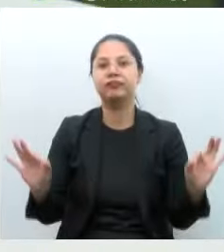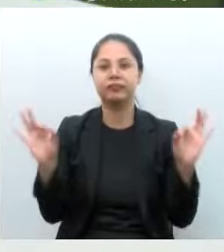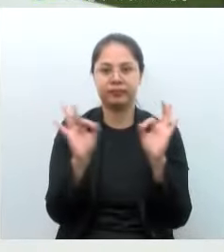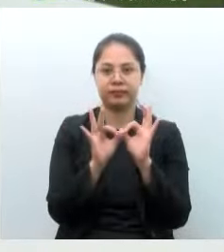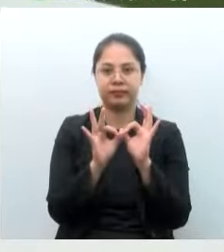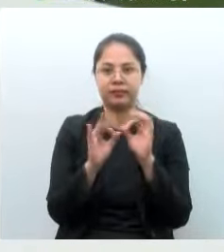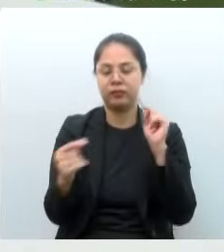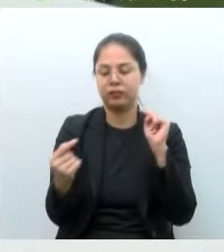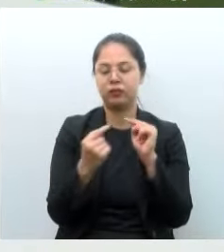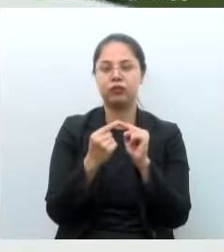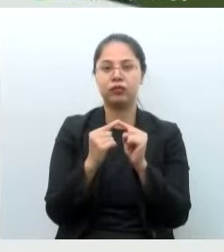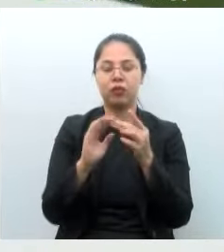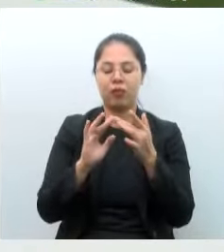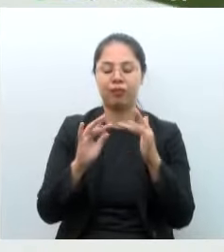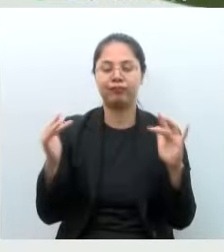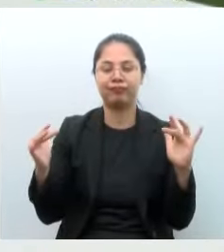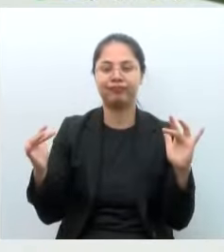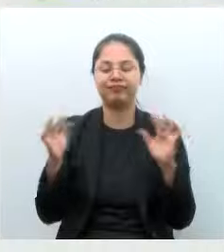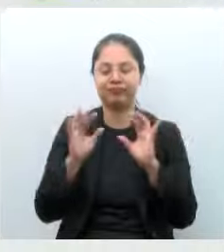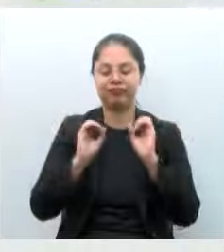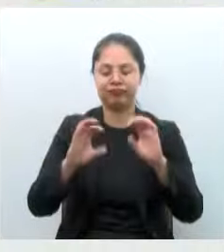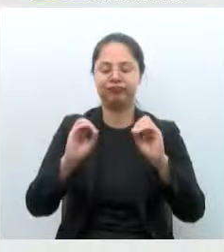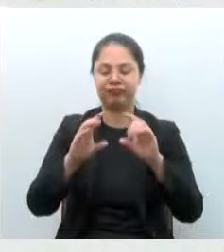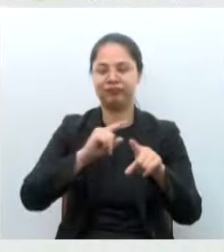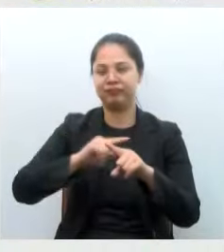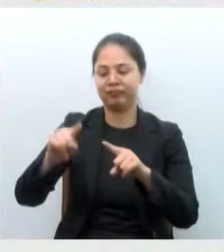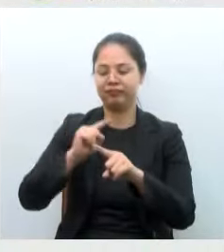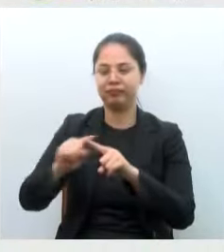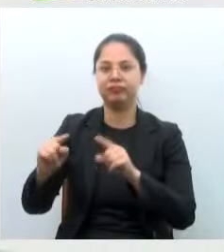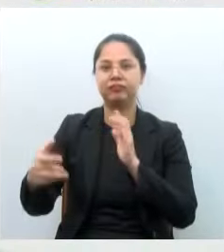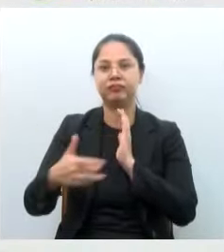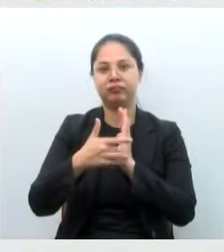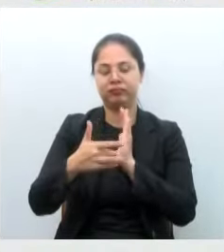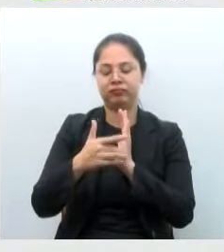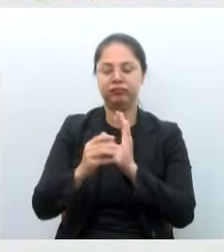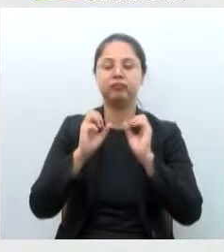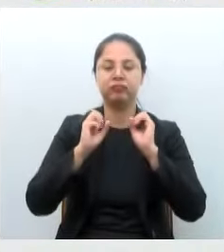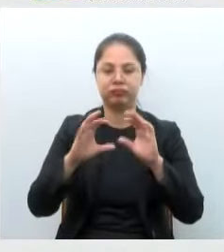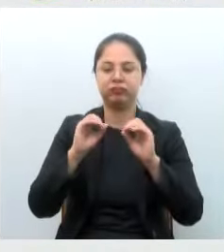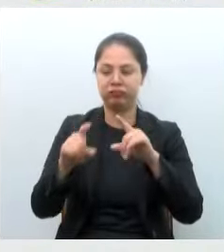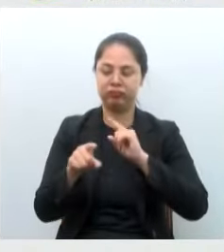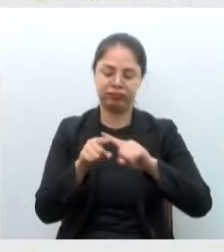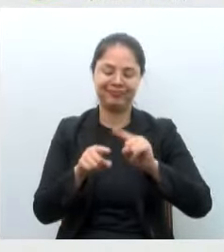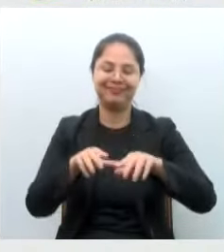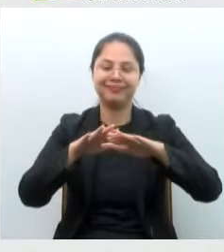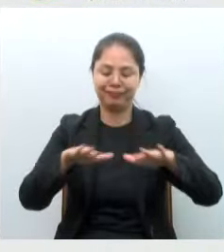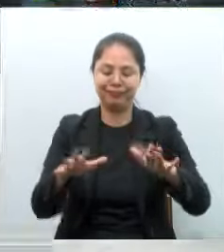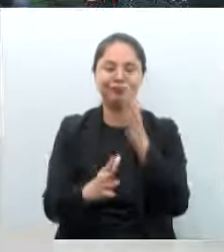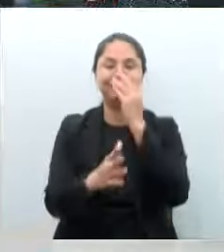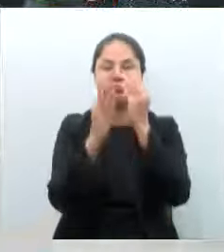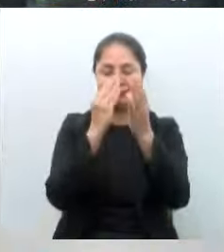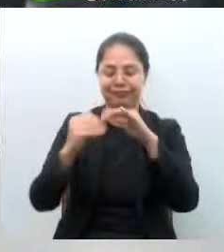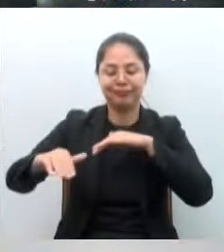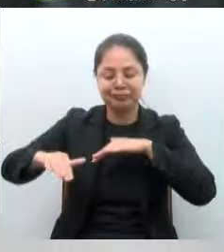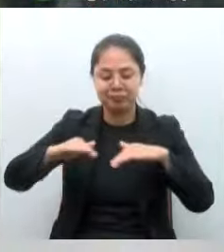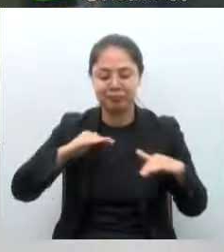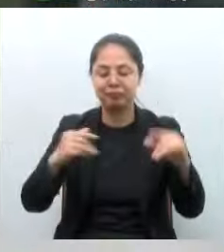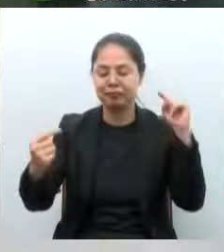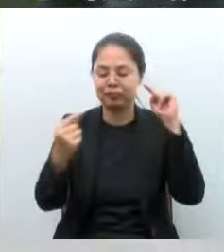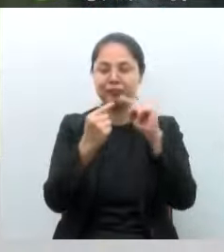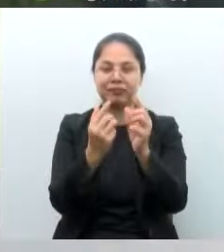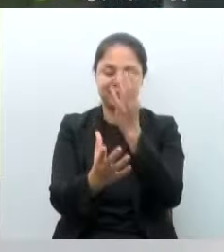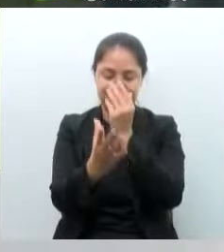ากเกร็ด Learning Cyber ซึ่งเป็นแพลตฟอร์มเทคโนโลยีดิจิทัลเพื่อการเรียนรู้ที่ทันสมัยตอบโจทย์